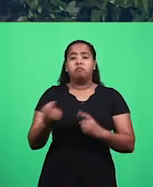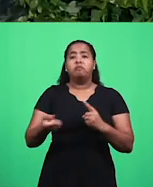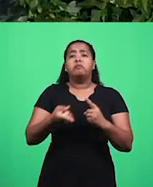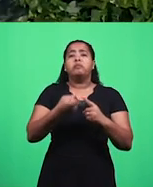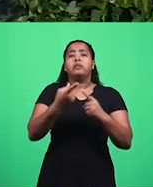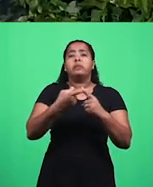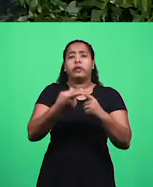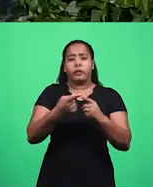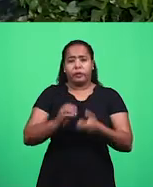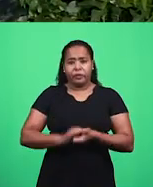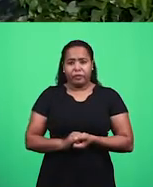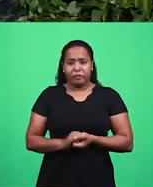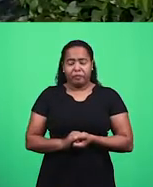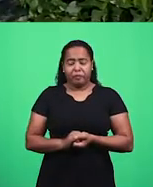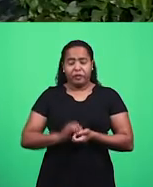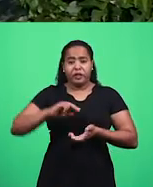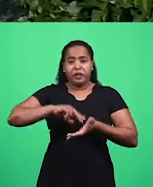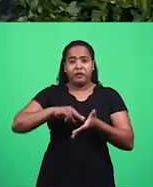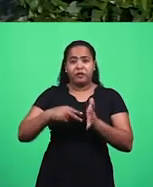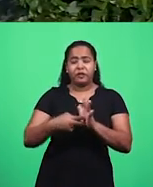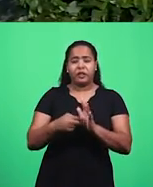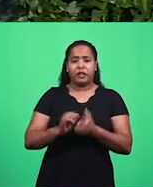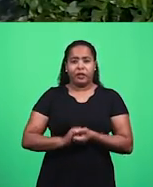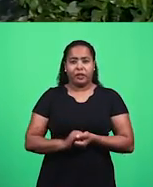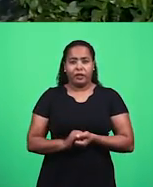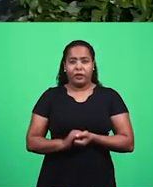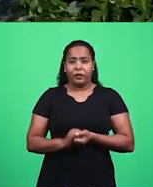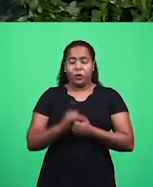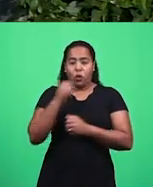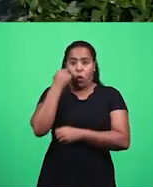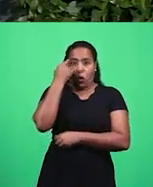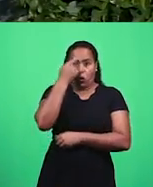Итак, во-первых, он говорит, да очень ясно,